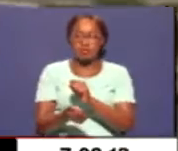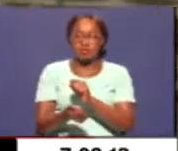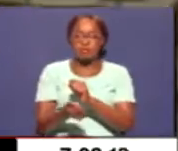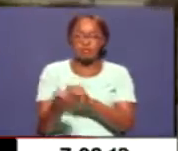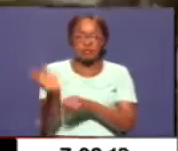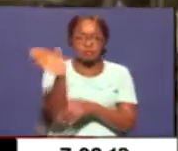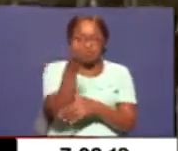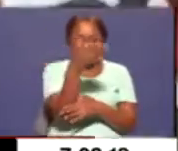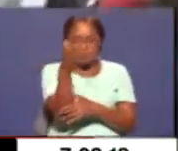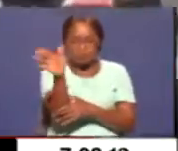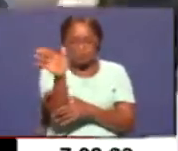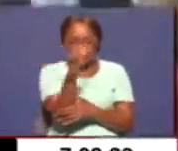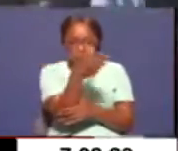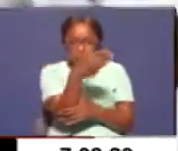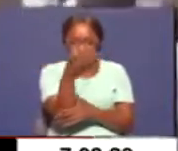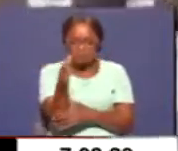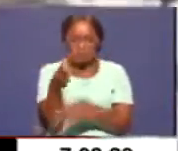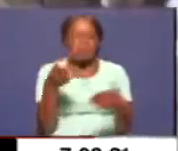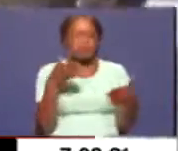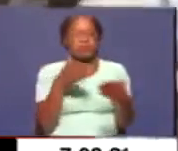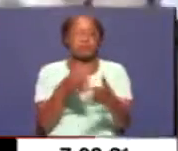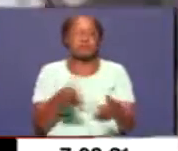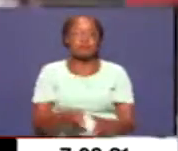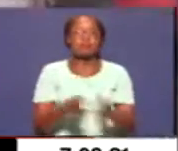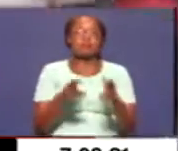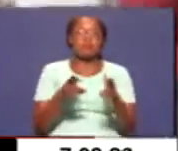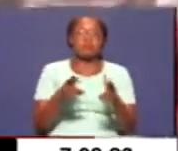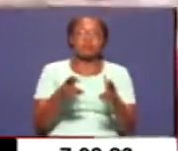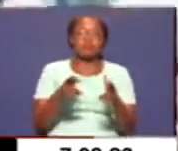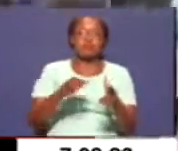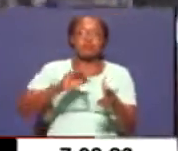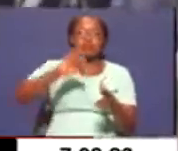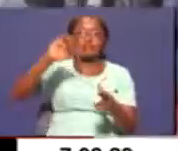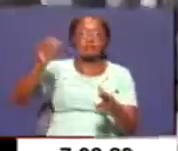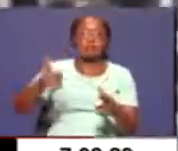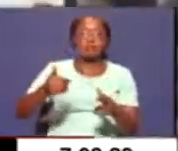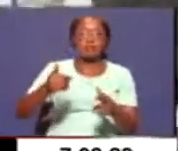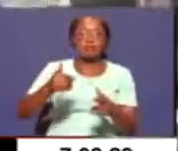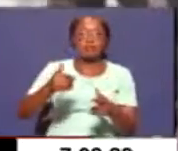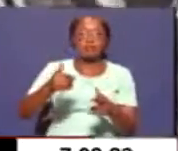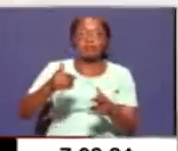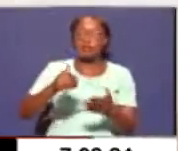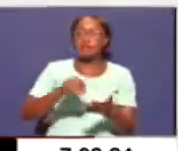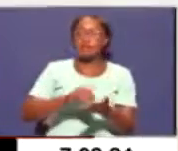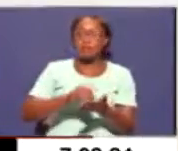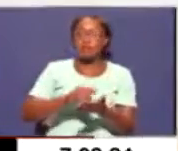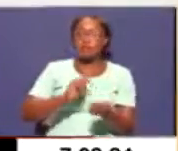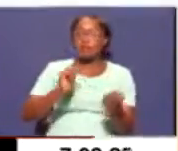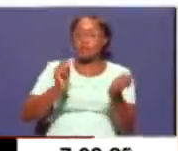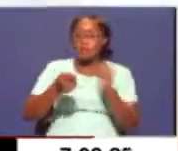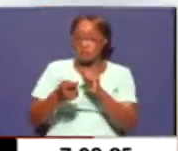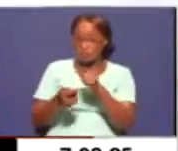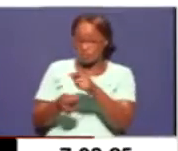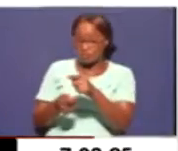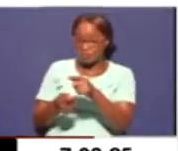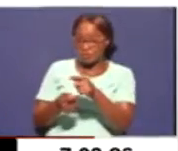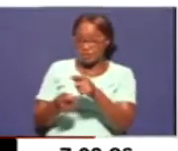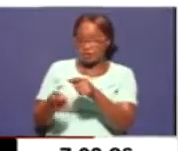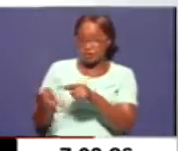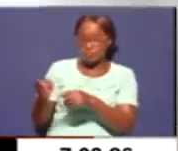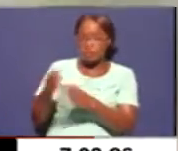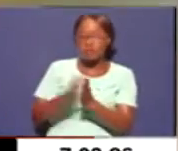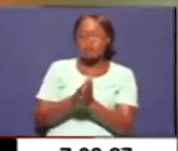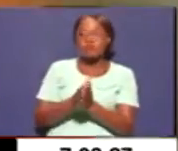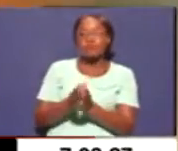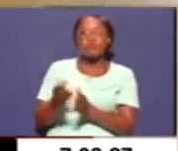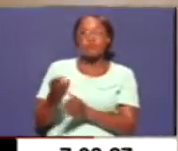bendera walifunga barabara katika mji mkuu wa Khartoum na miji nyingine nchini humo kufuatia mapinduzi hayo. Siku ya Jumatatu, kiongozi wa